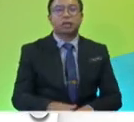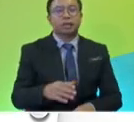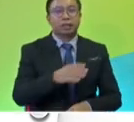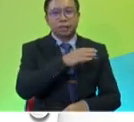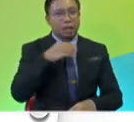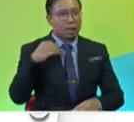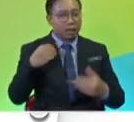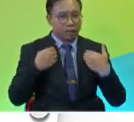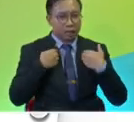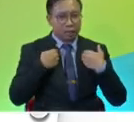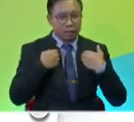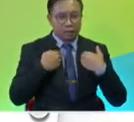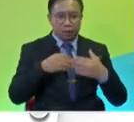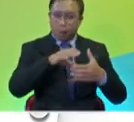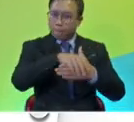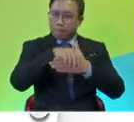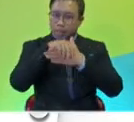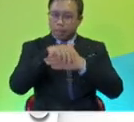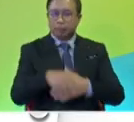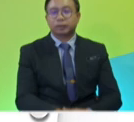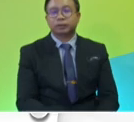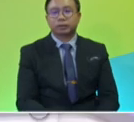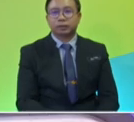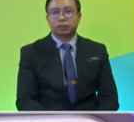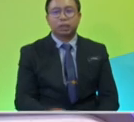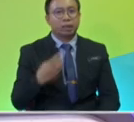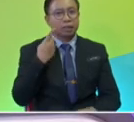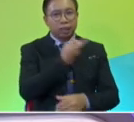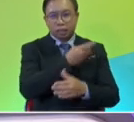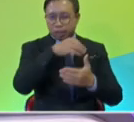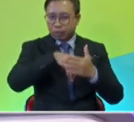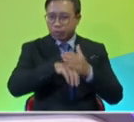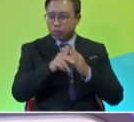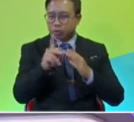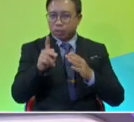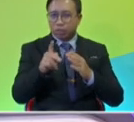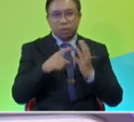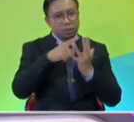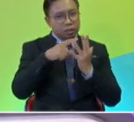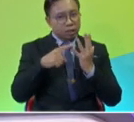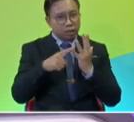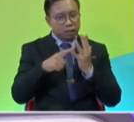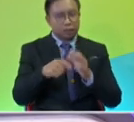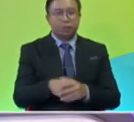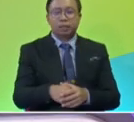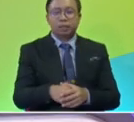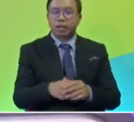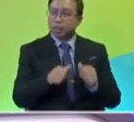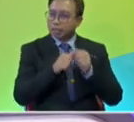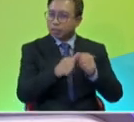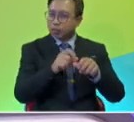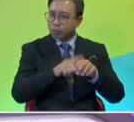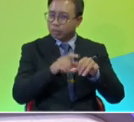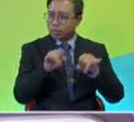pemegang macam nilah so cara kita nak nak pegang alat perkerusi niah kita masukkan jaring dekat getah dia tu dia bergantunglah pada